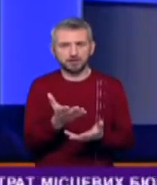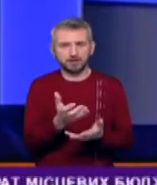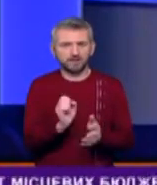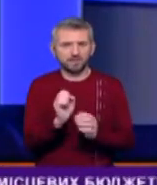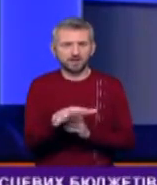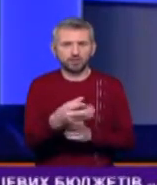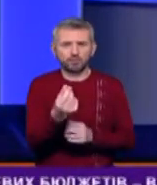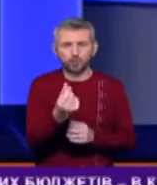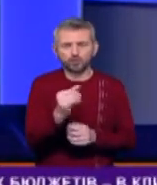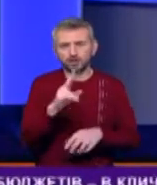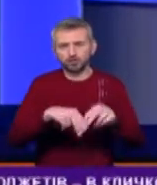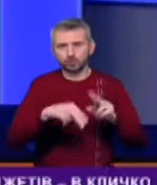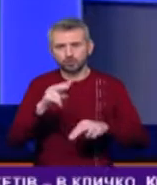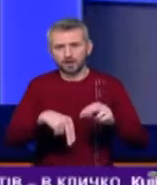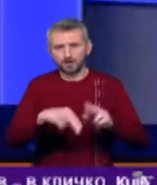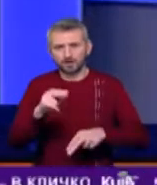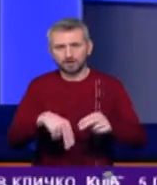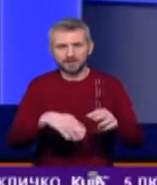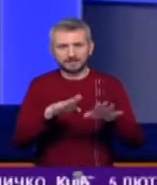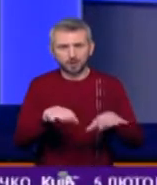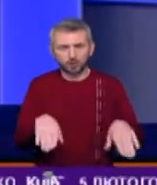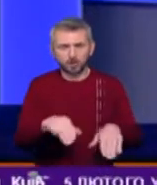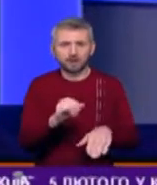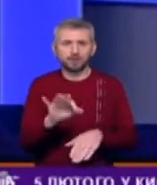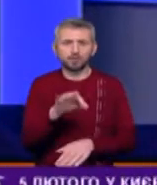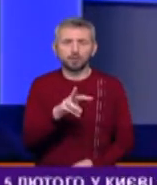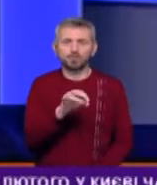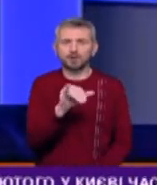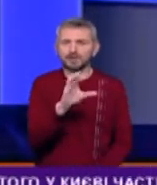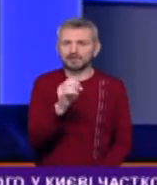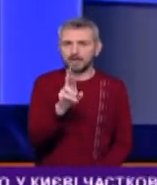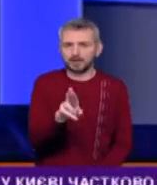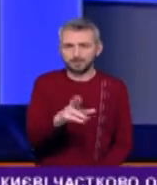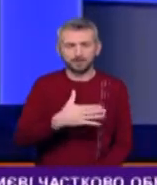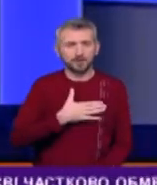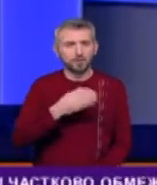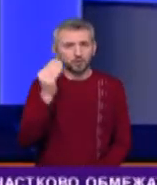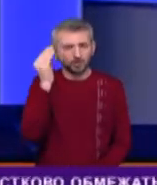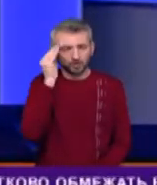грошей і збудував садок. Там. І промисли. Як на мене,